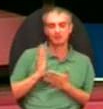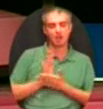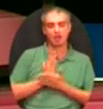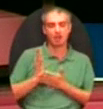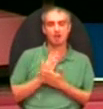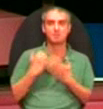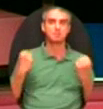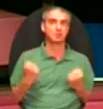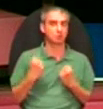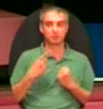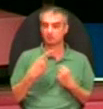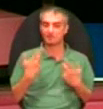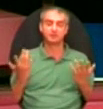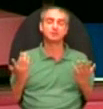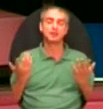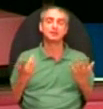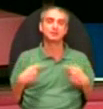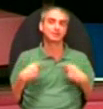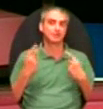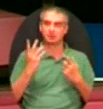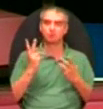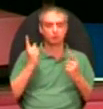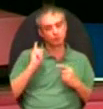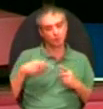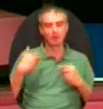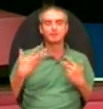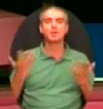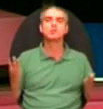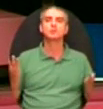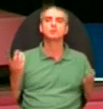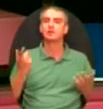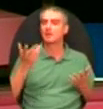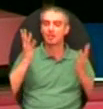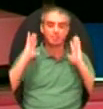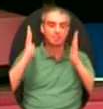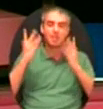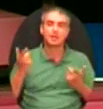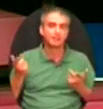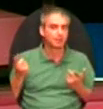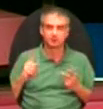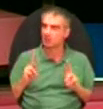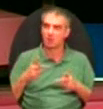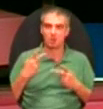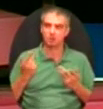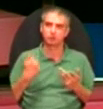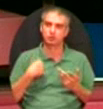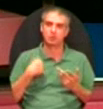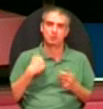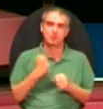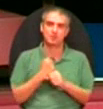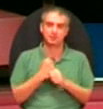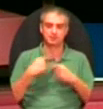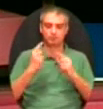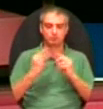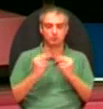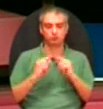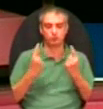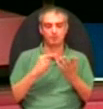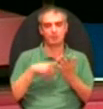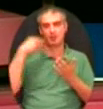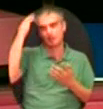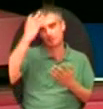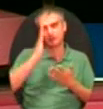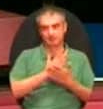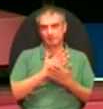אבל אלה ימים שבעיניי מוכרחים להיות. זאת אומרת, הנכבה, זה לא יכול להיות שאנחנו נעשה משהו אחר, בגלל